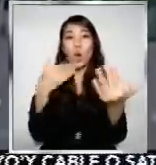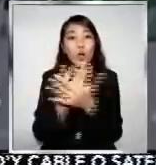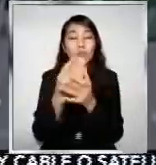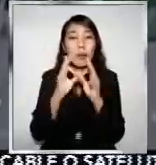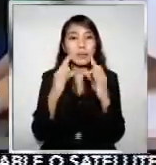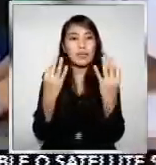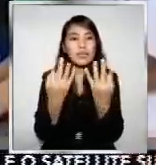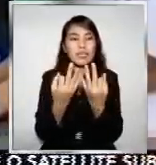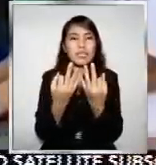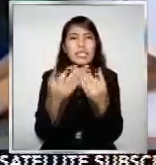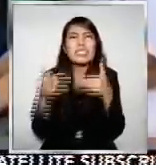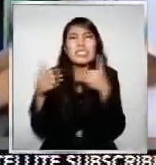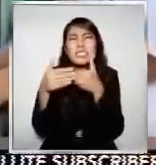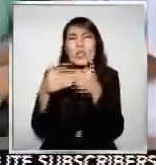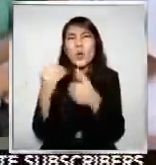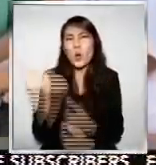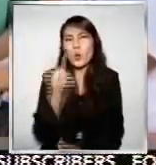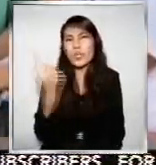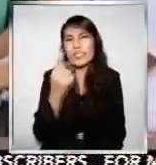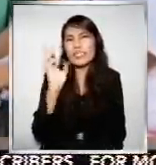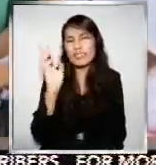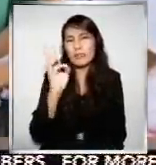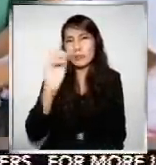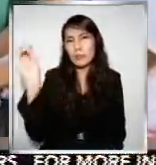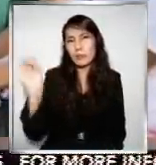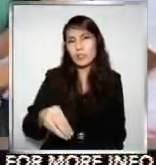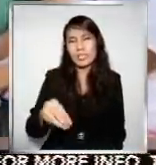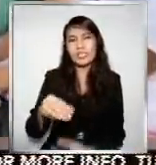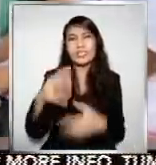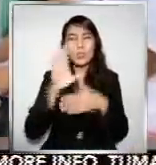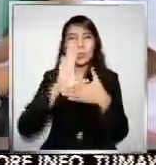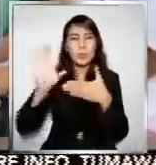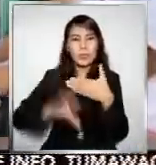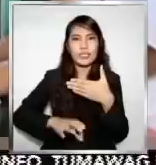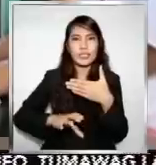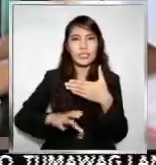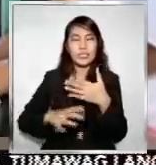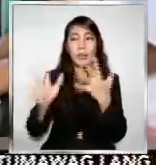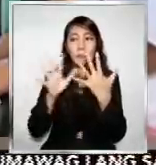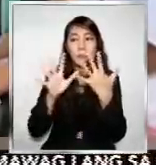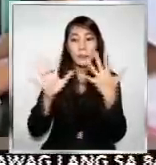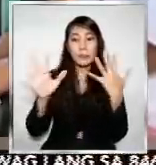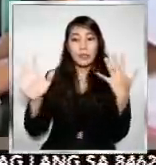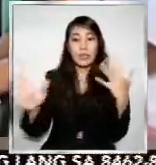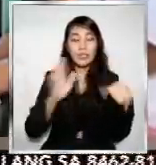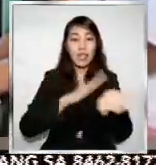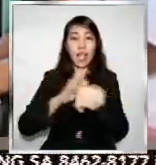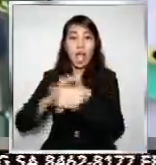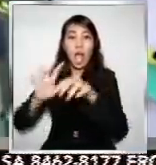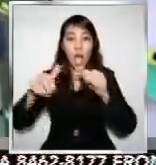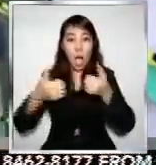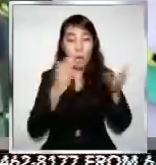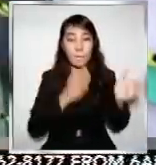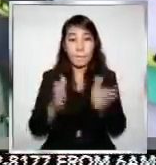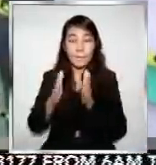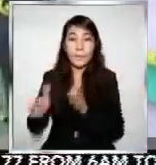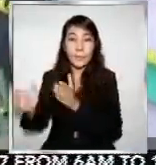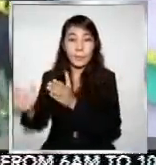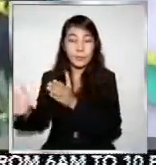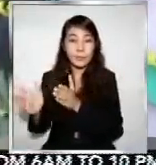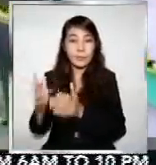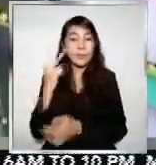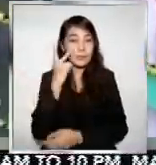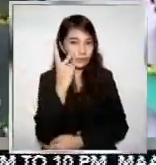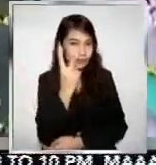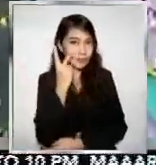ng Taytay. Para maiwasan naman ang gulo sa pila, kapansin-pansin ang mas organisadong pamamahagi ng ayuda. Mahigpit din ay